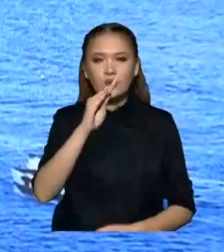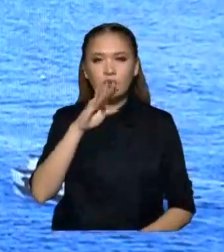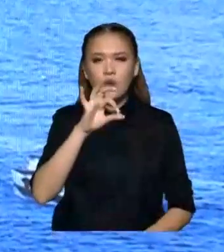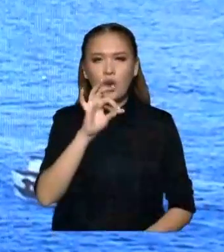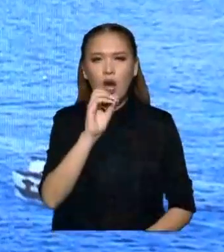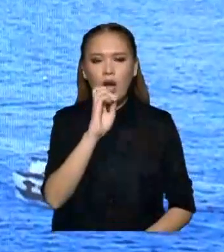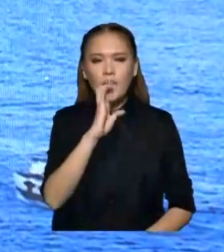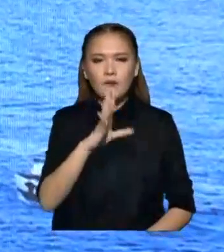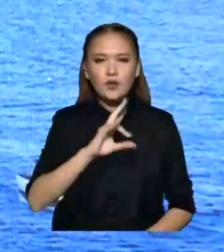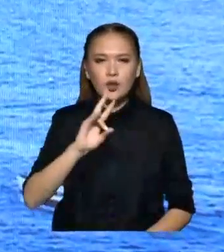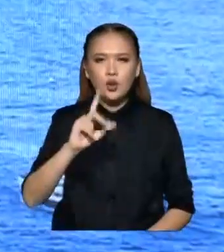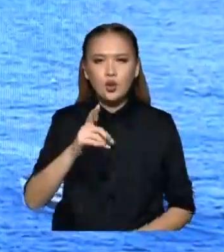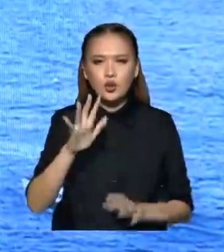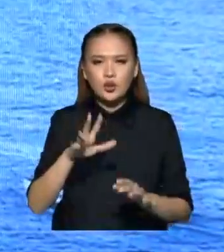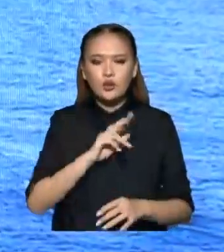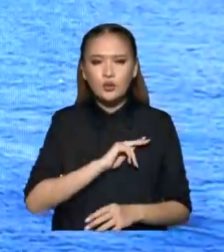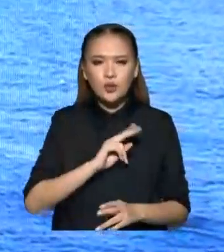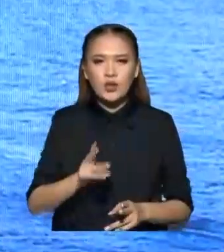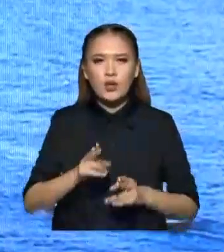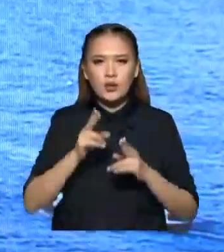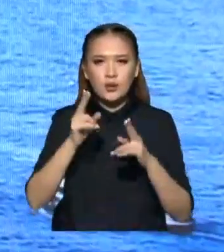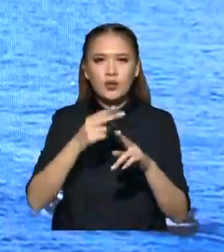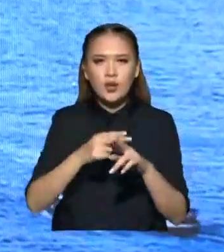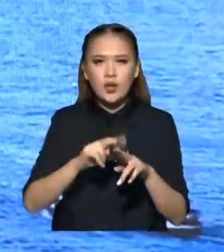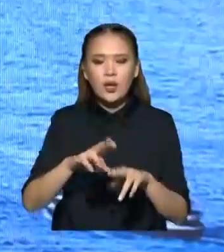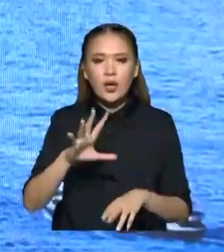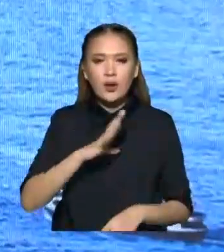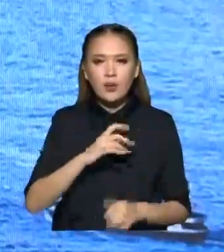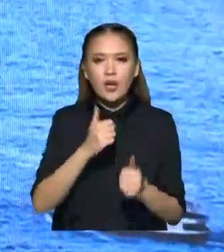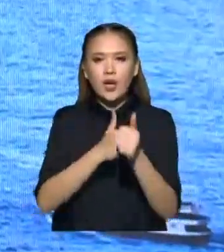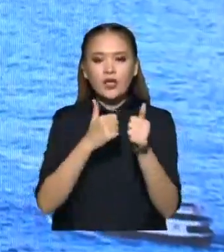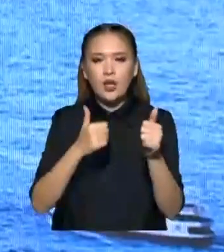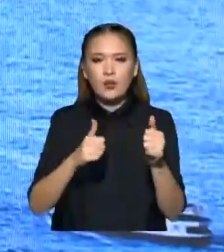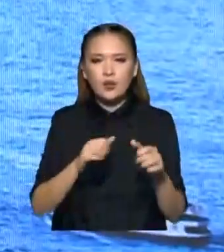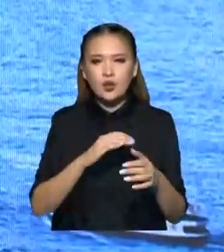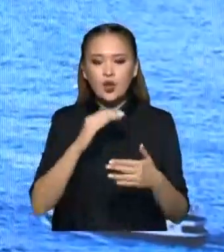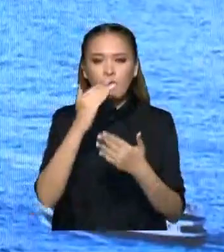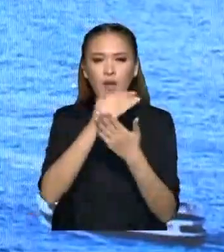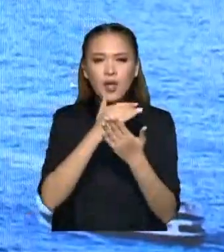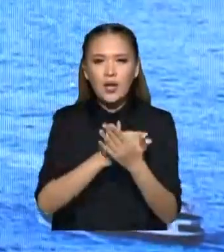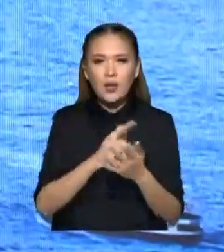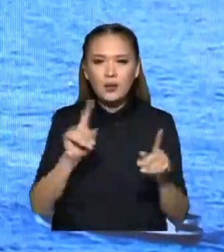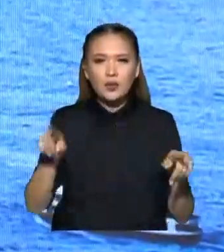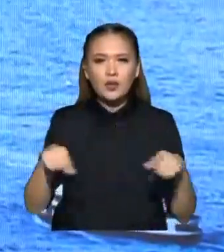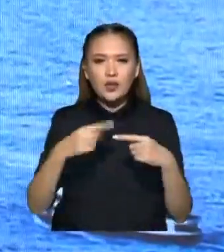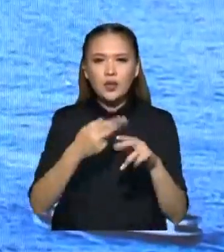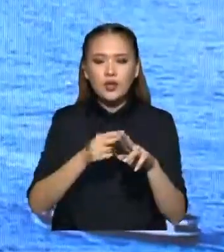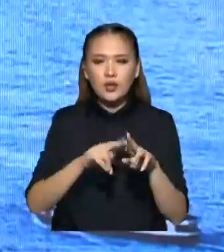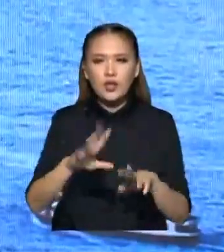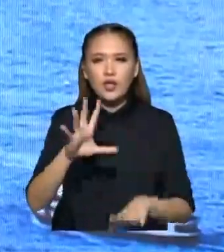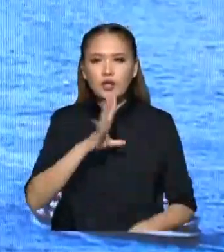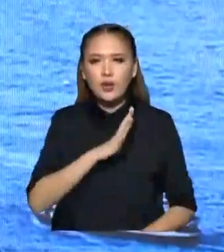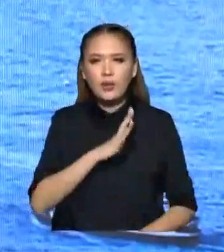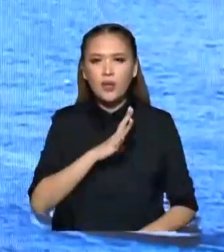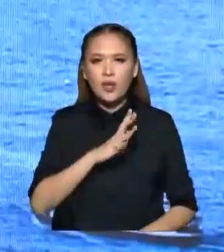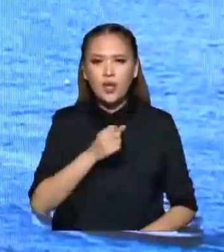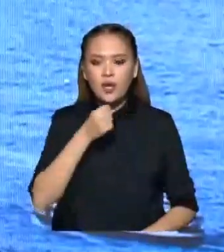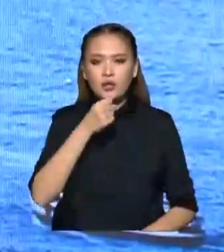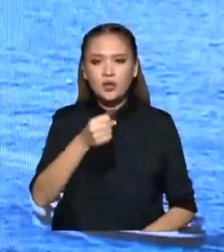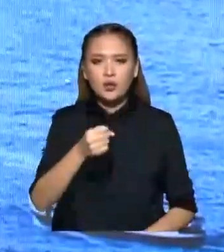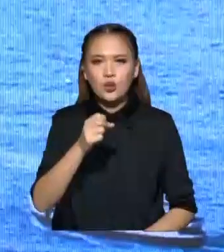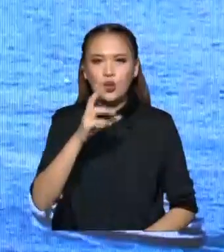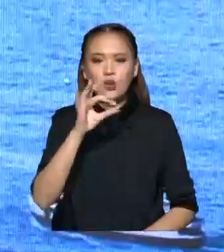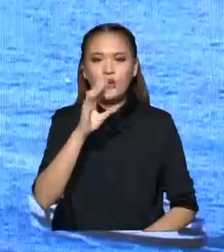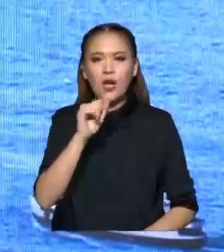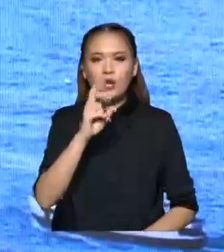Тоқаевтың Нью-Йоркке жасаған жұмыс сапары барысында тараптар бірқатар ауқымды жобаларды бірлесе жүзеге асыруға уағдаласты. Әріптесім Шынар